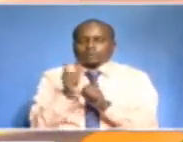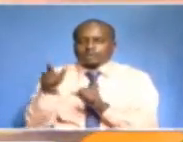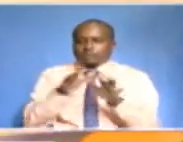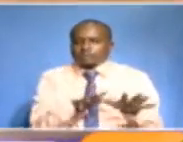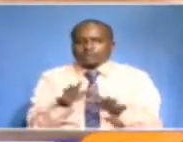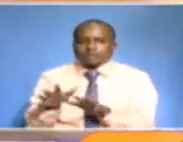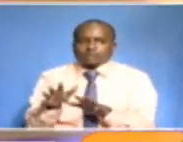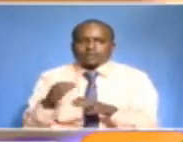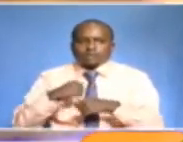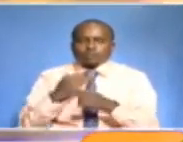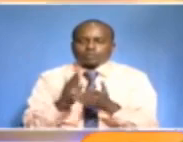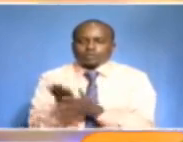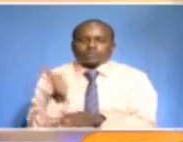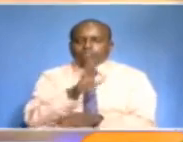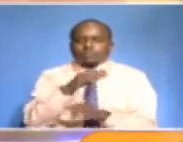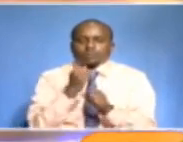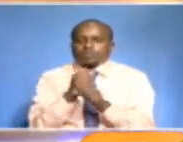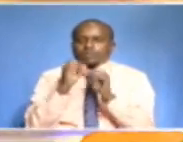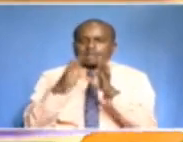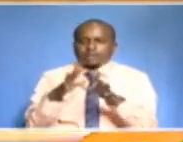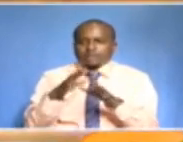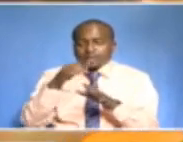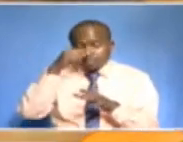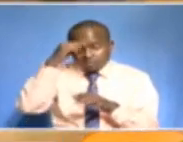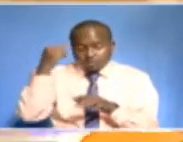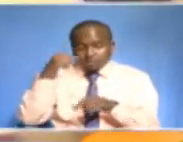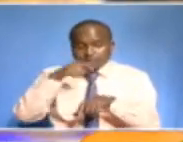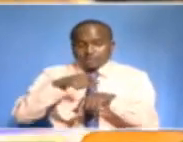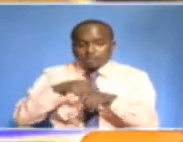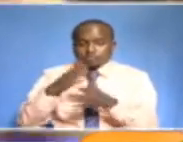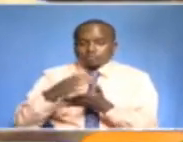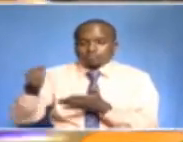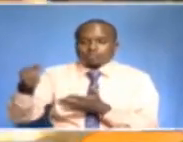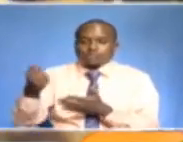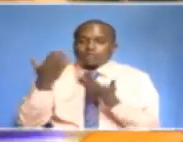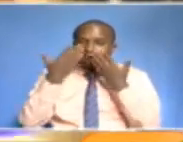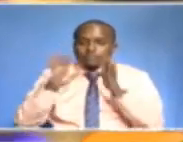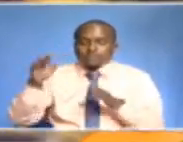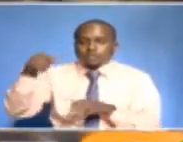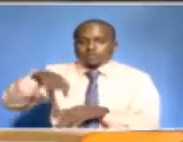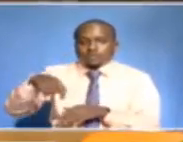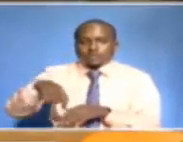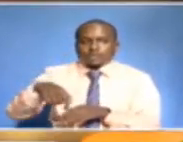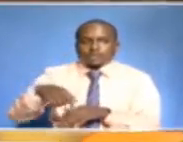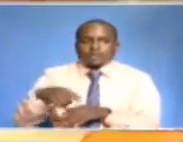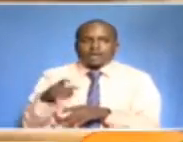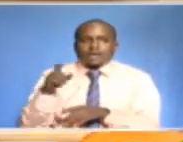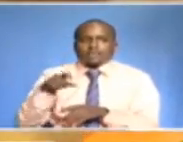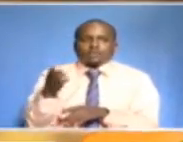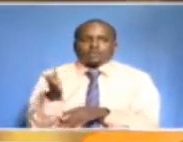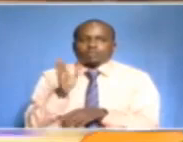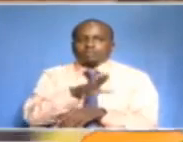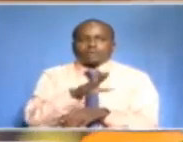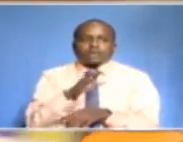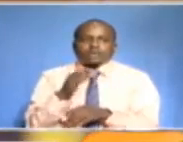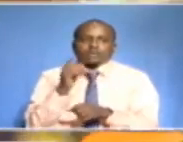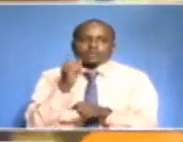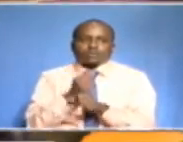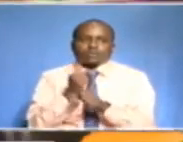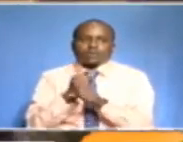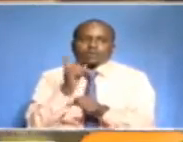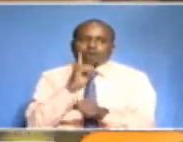kuha hatje kazini kwani Muda aliu amesim wa kazi umek kamila Leo na anfaa kurea ofis hapo